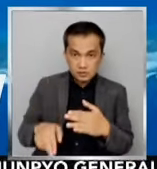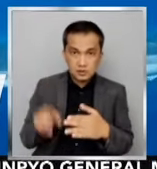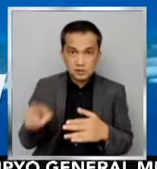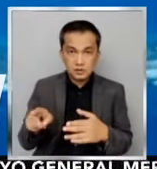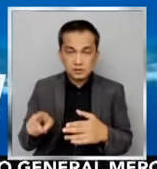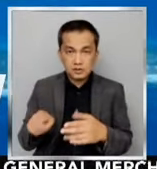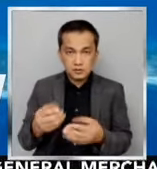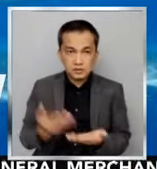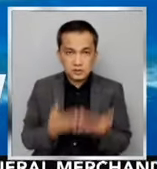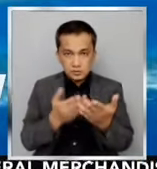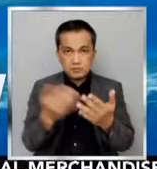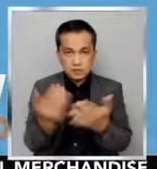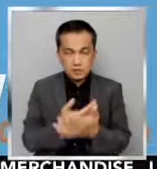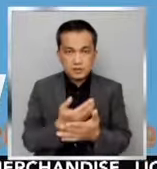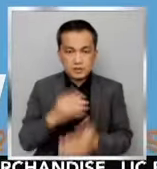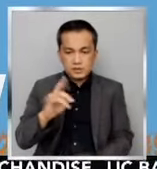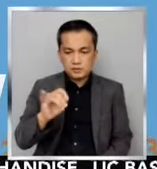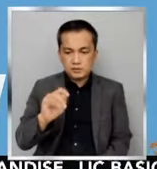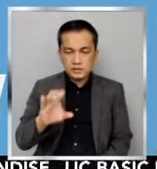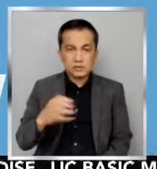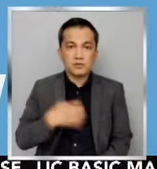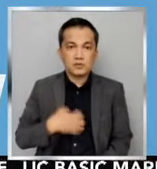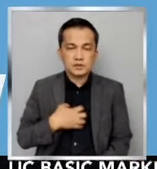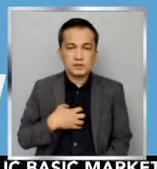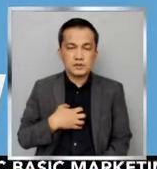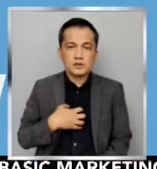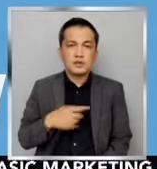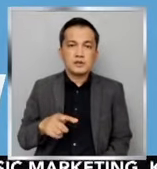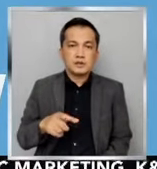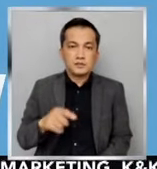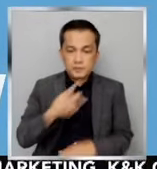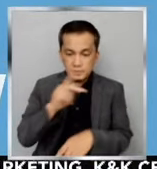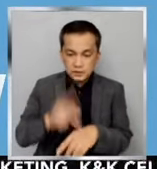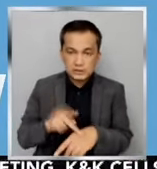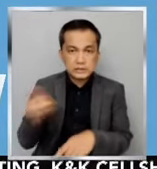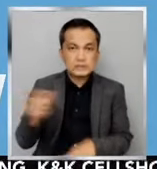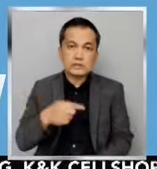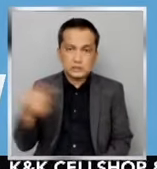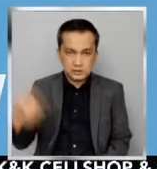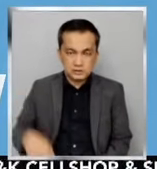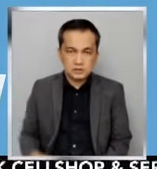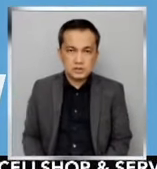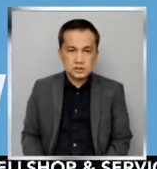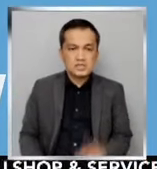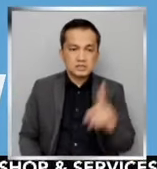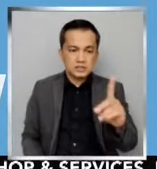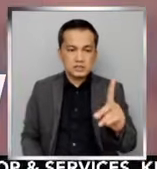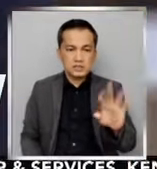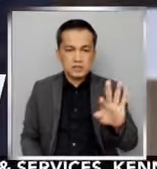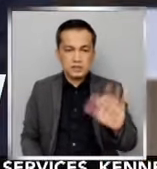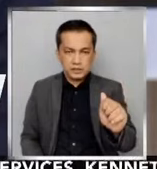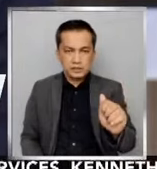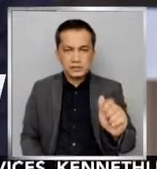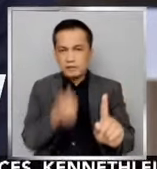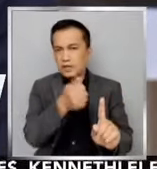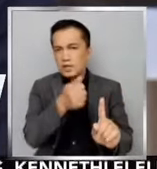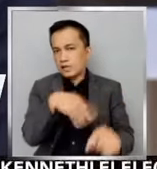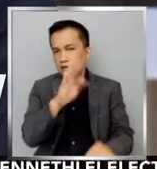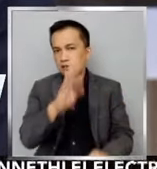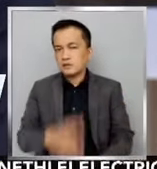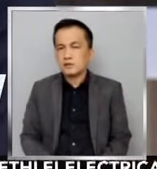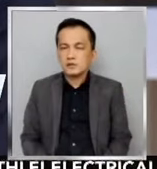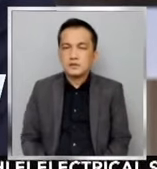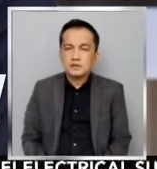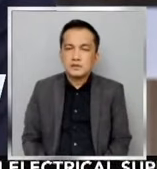ng panibagong diplomatic protest o note verbal ng Pilipinas sa China, sa DFA daw ito nakasalalay. We can just